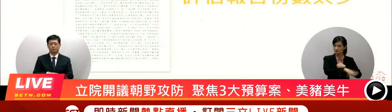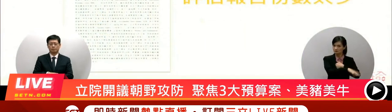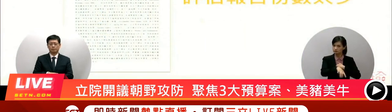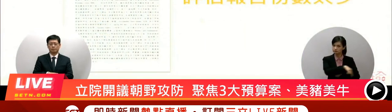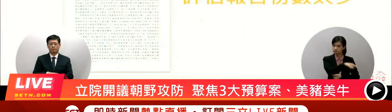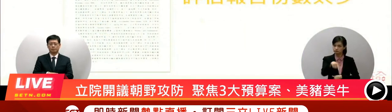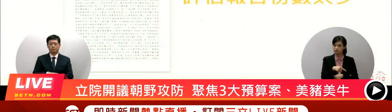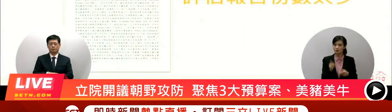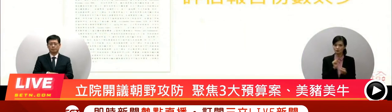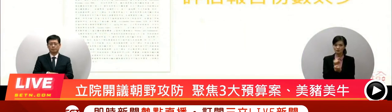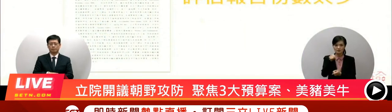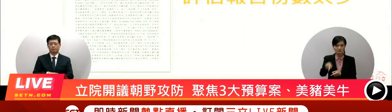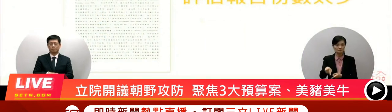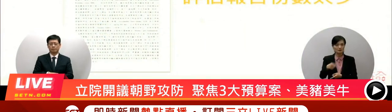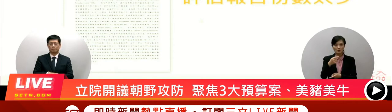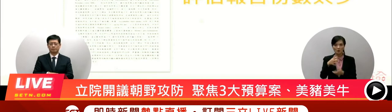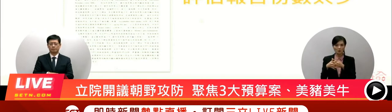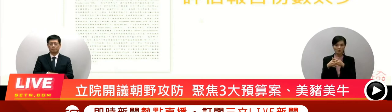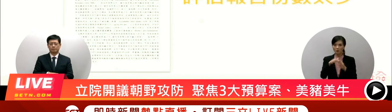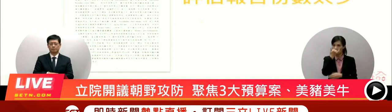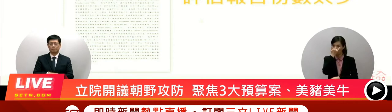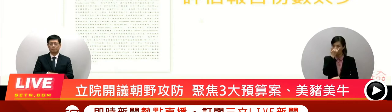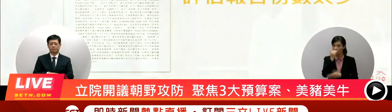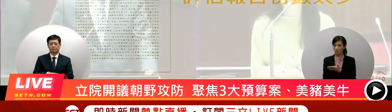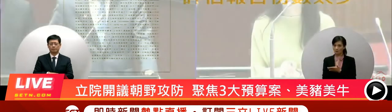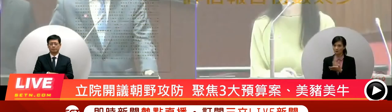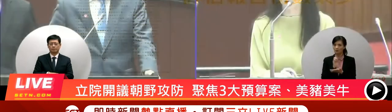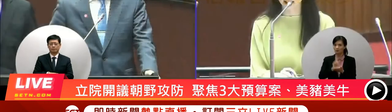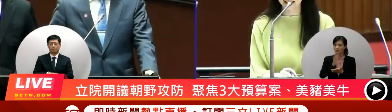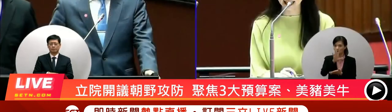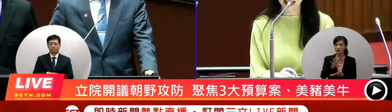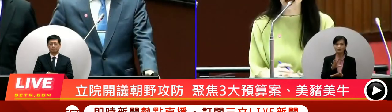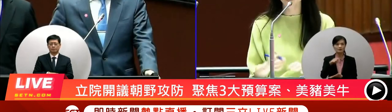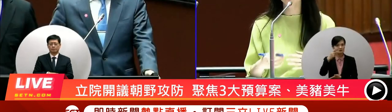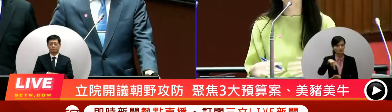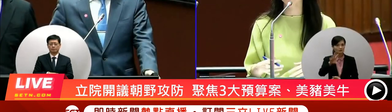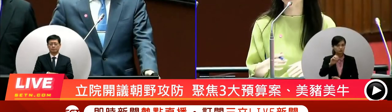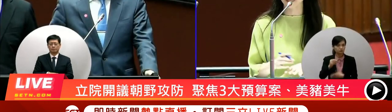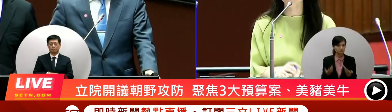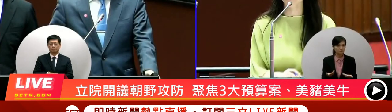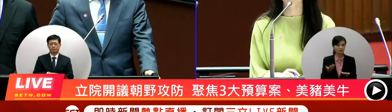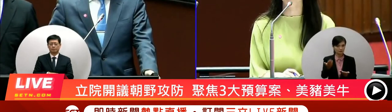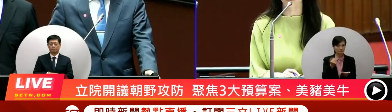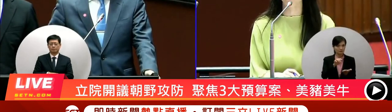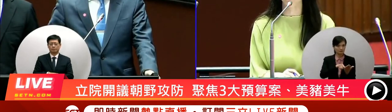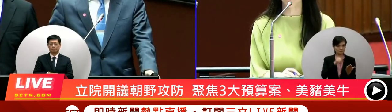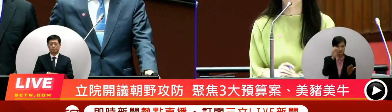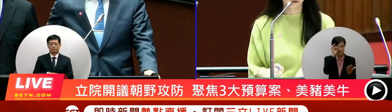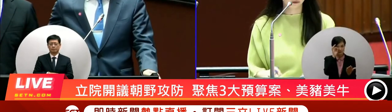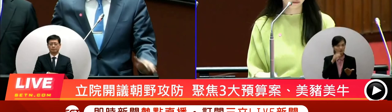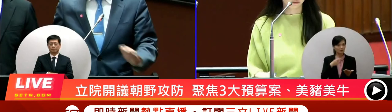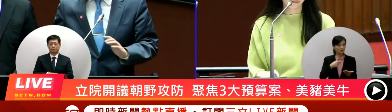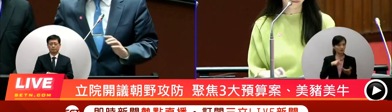这个评估报告，是不是还有更多的资料能够提供给大家作为这个安心的保证